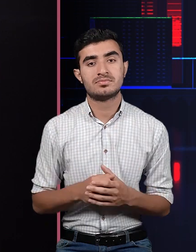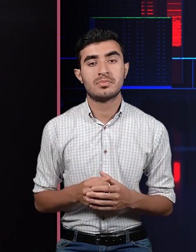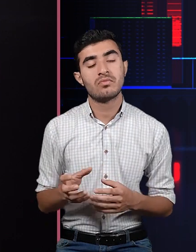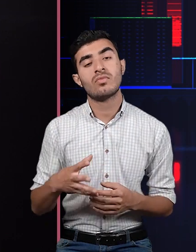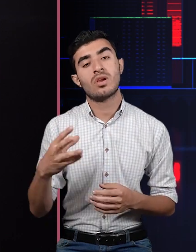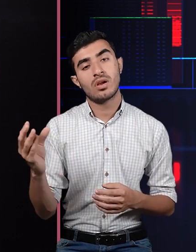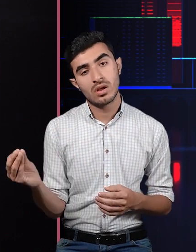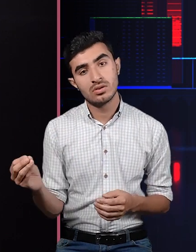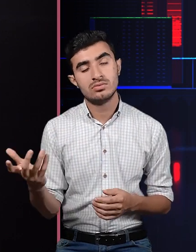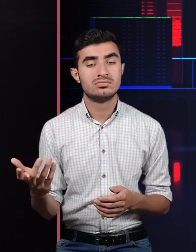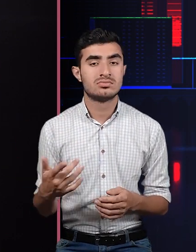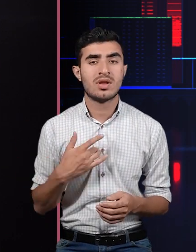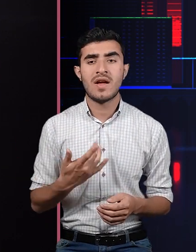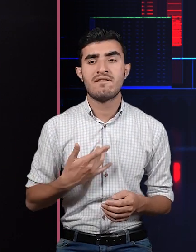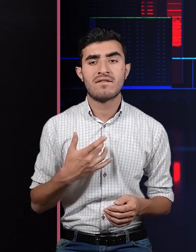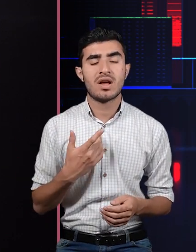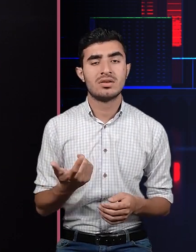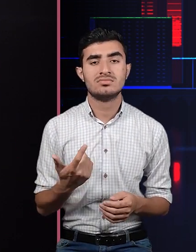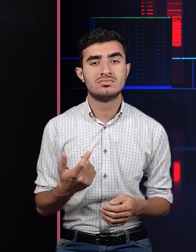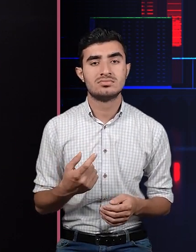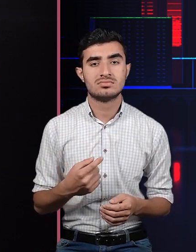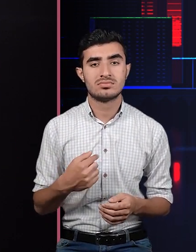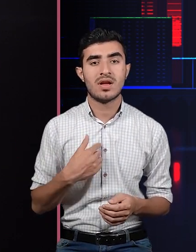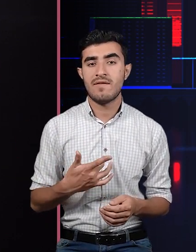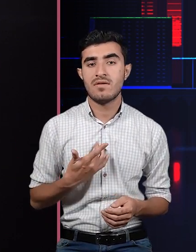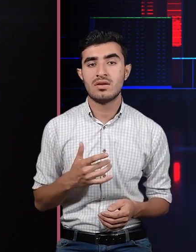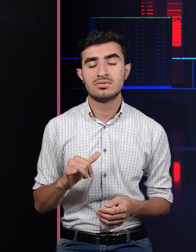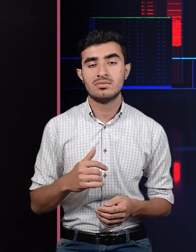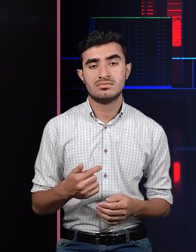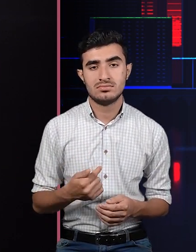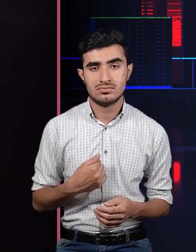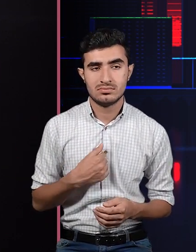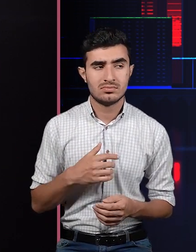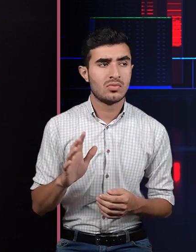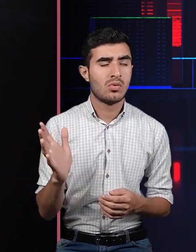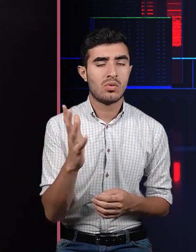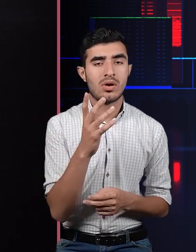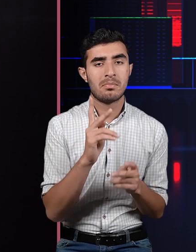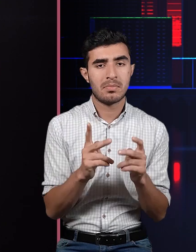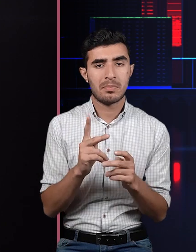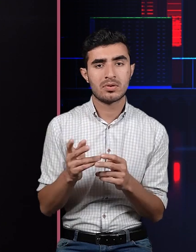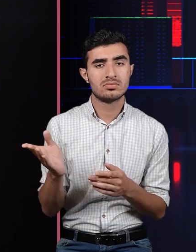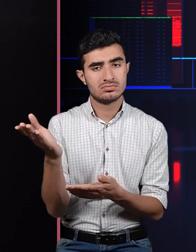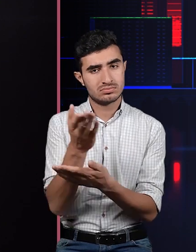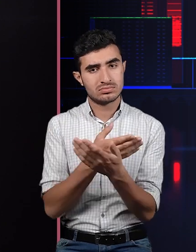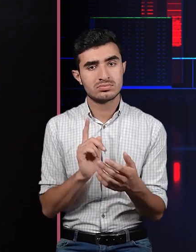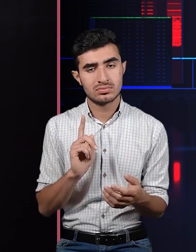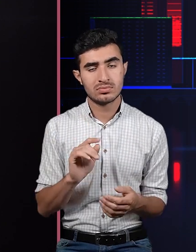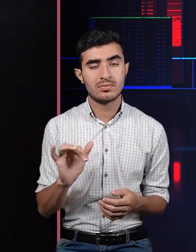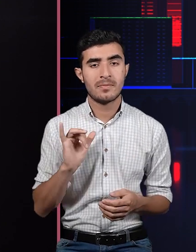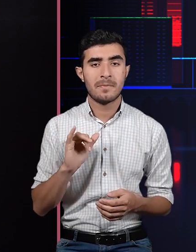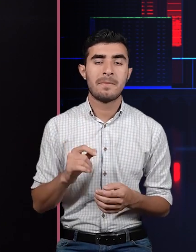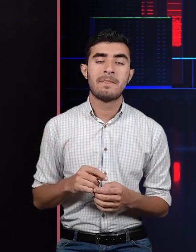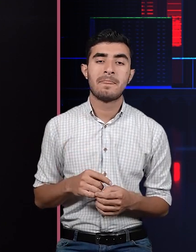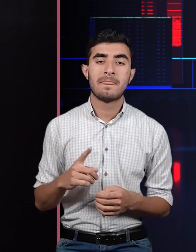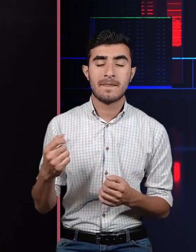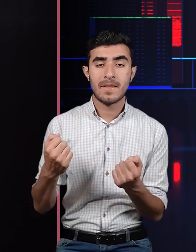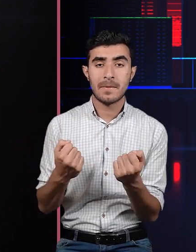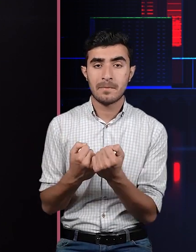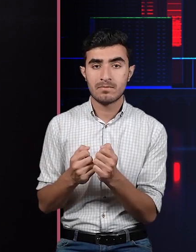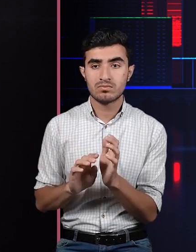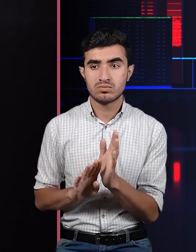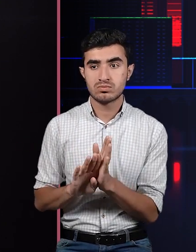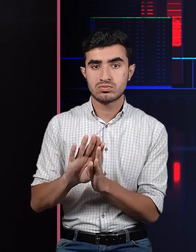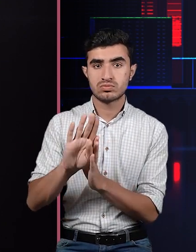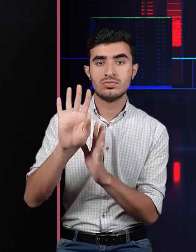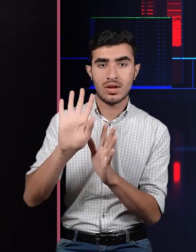گا. اینڈ ایک چیز جو مجھے ضرور فیل ہوتی ہے کہ ہمارے ارد گرد جو لوگ ہوتے ہیں, یا تو دے کین